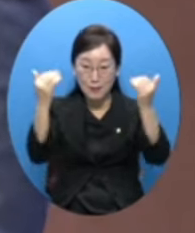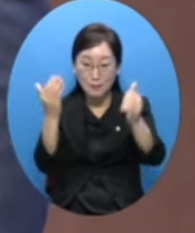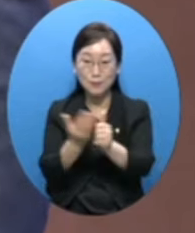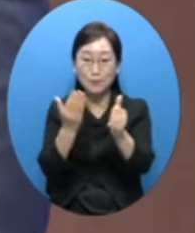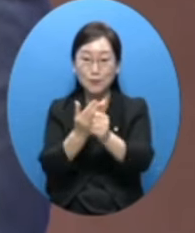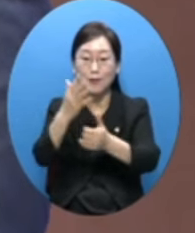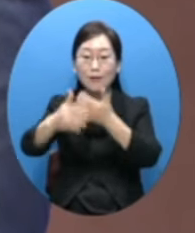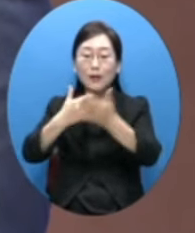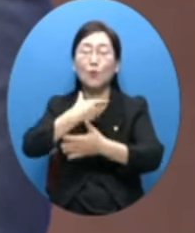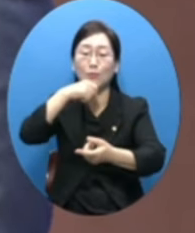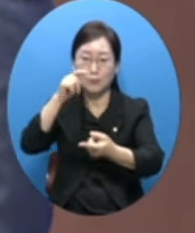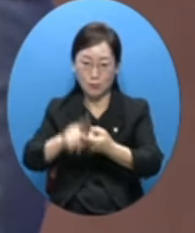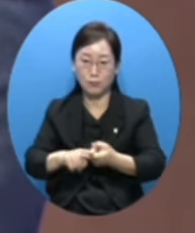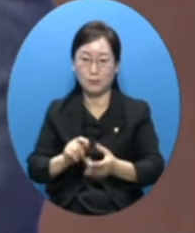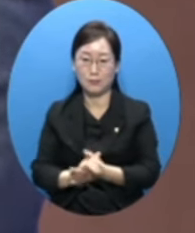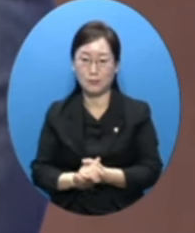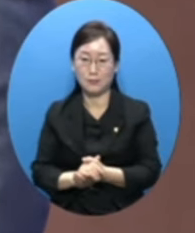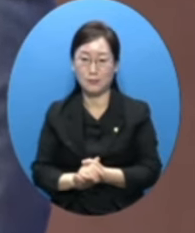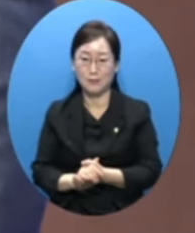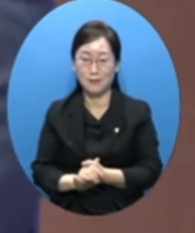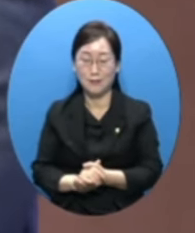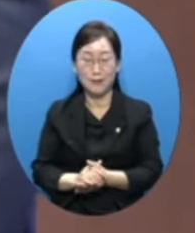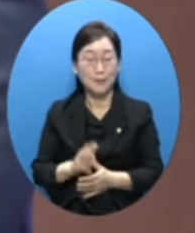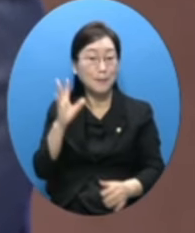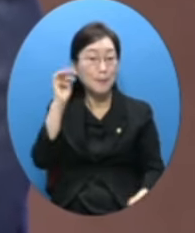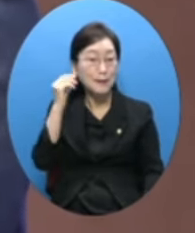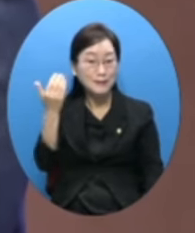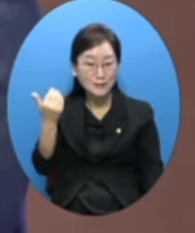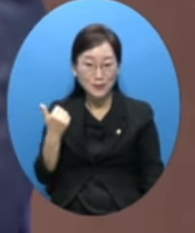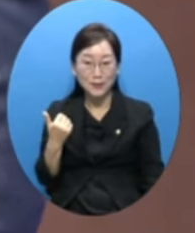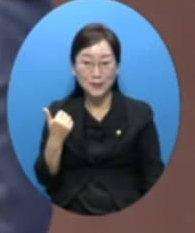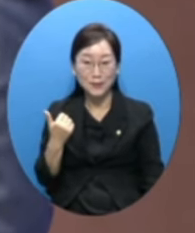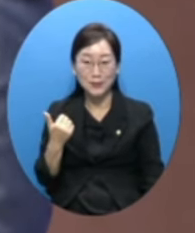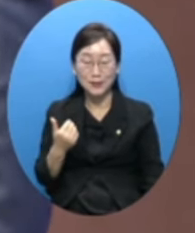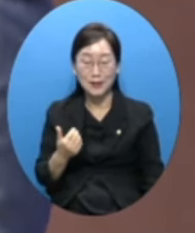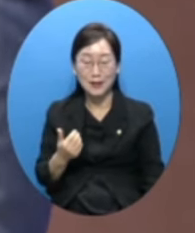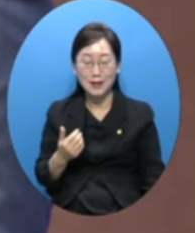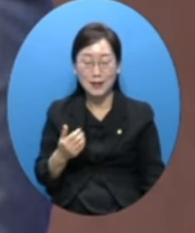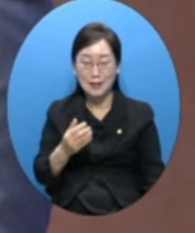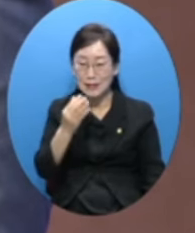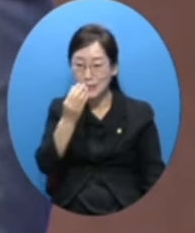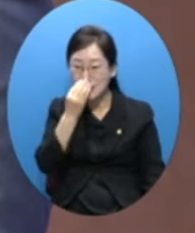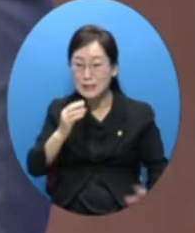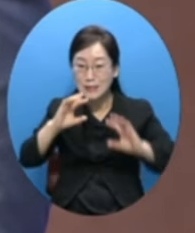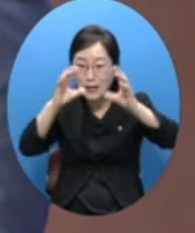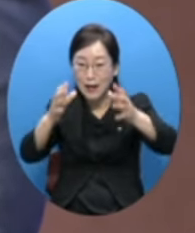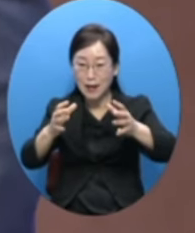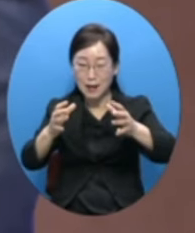뜻입니다. 제가 며칠 전에 새로운 이스라엘 대사를 뵀는데